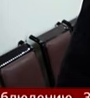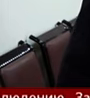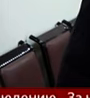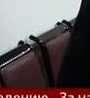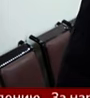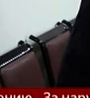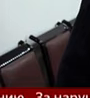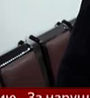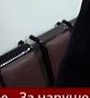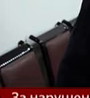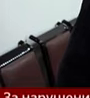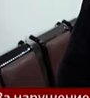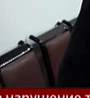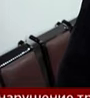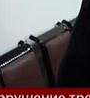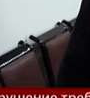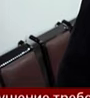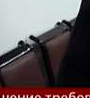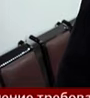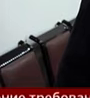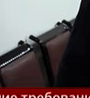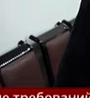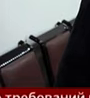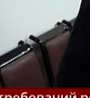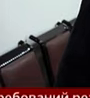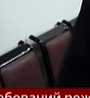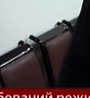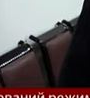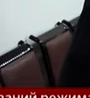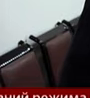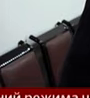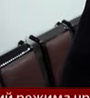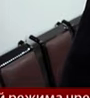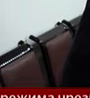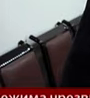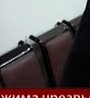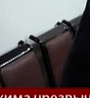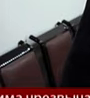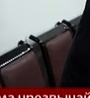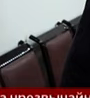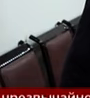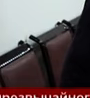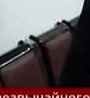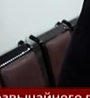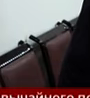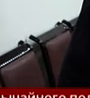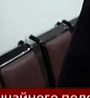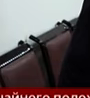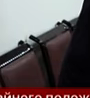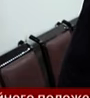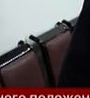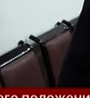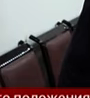постсоветских территориях постсоветских республик, когда необдуманные действия привели к ухудшению экономической и